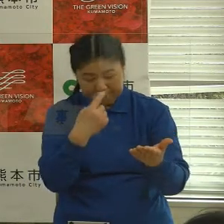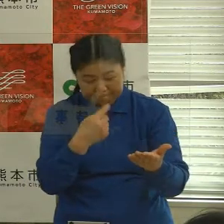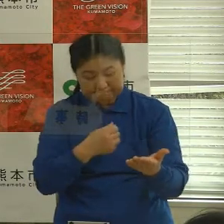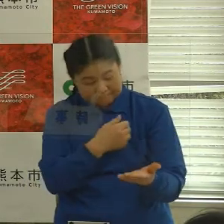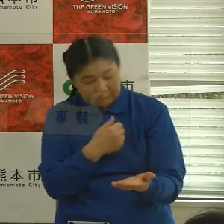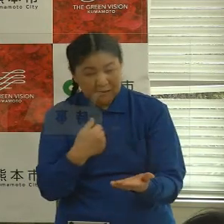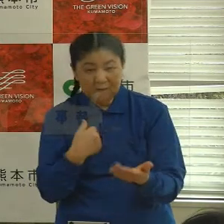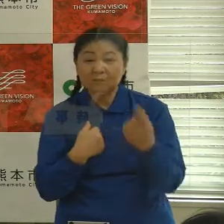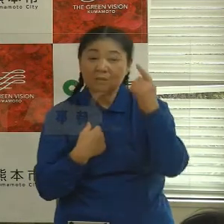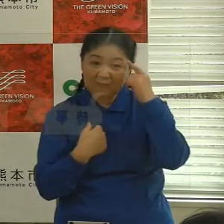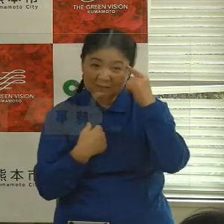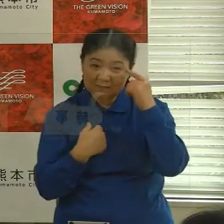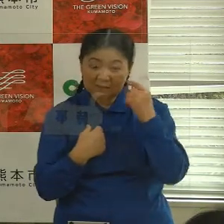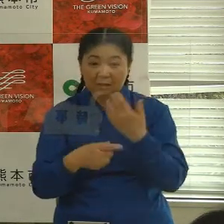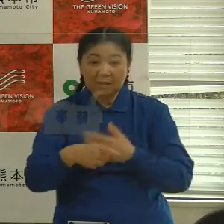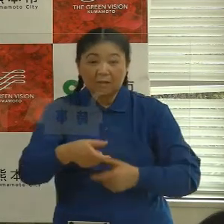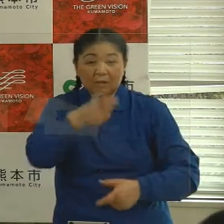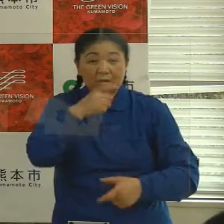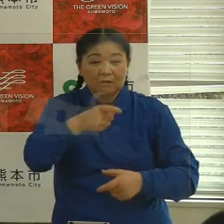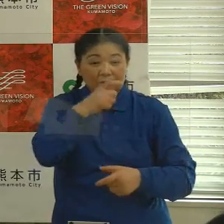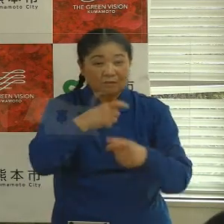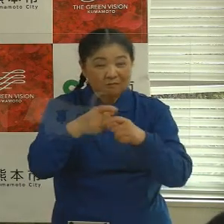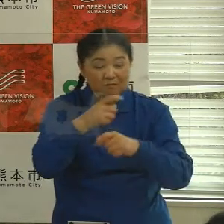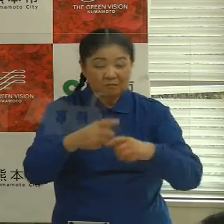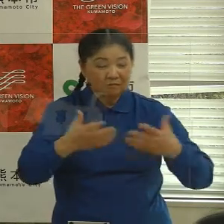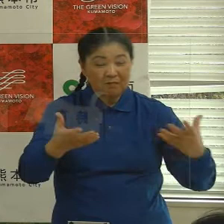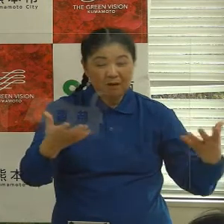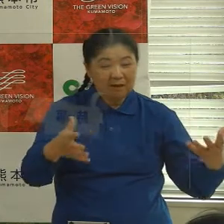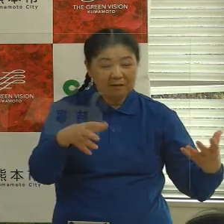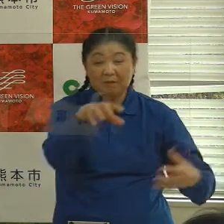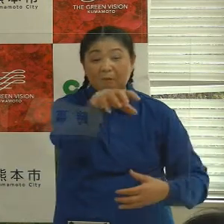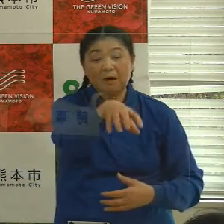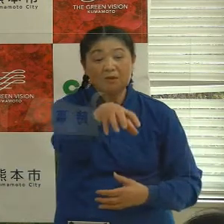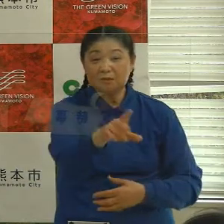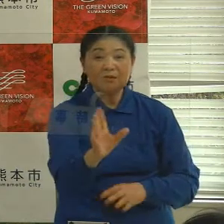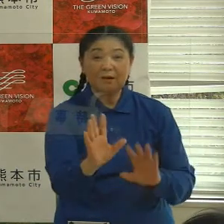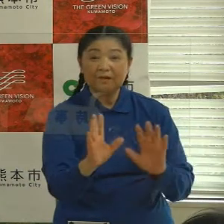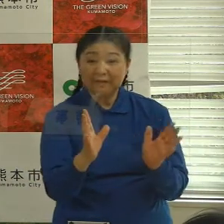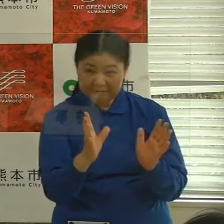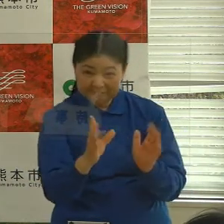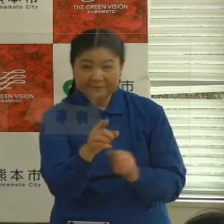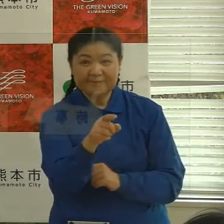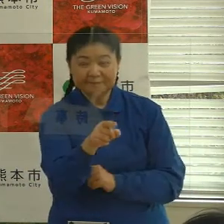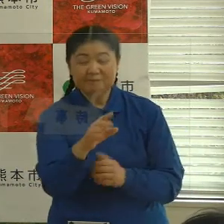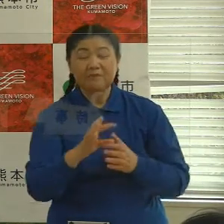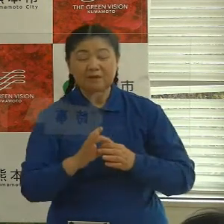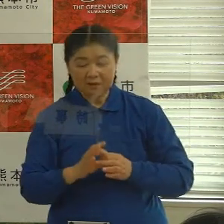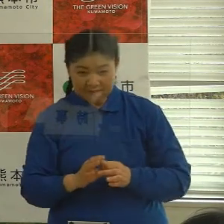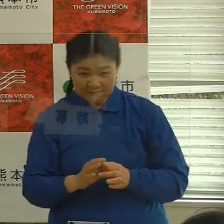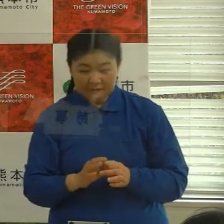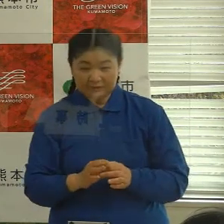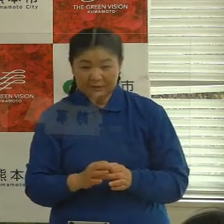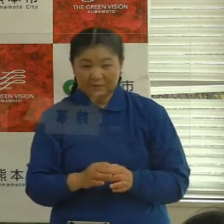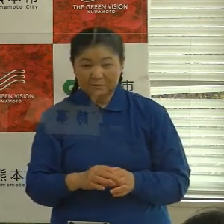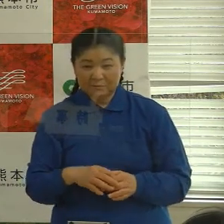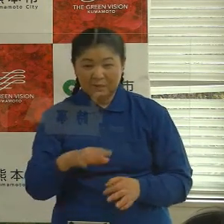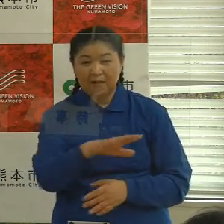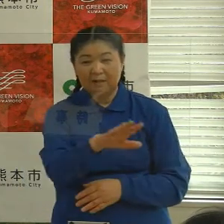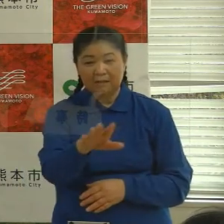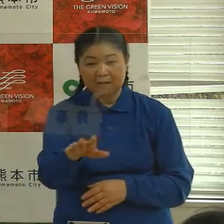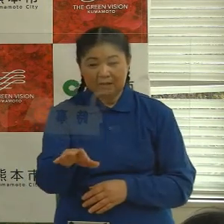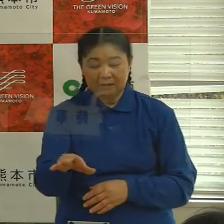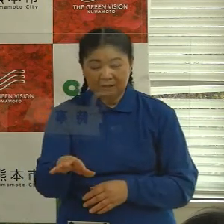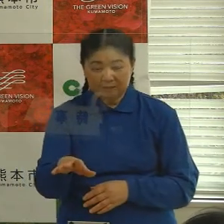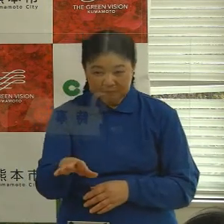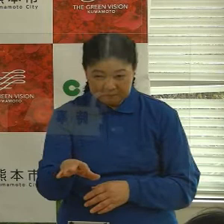十分できるというふうに思います。例えばお酒を飲んで大騒ぎするとかっていうことはその会場ではありませんので、そういうことは非